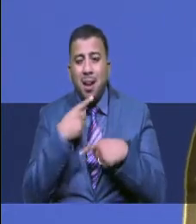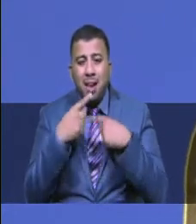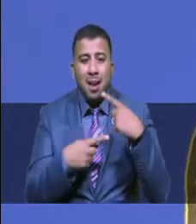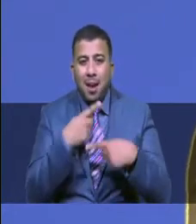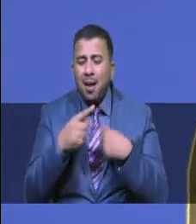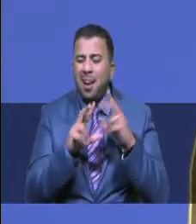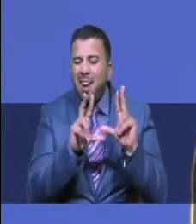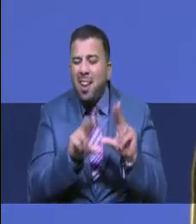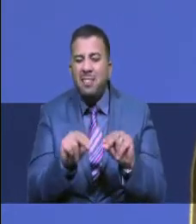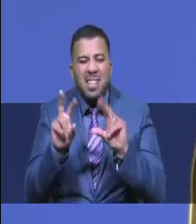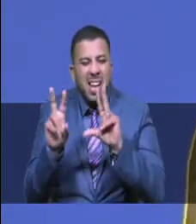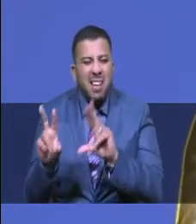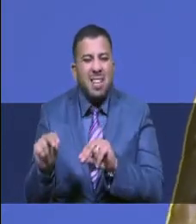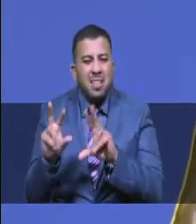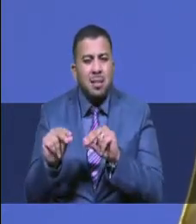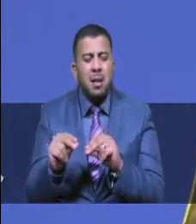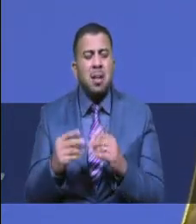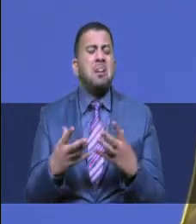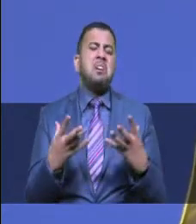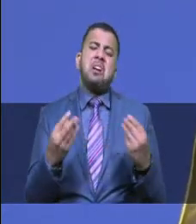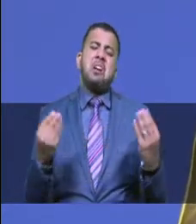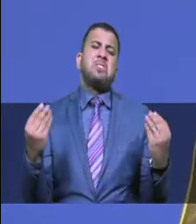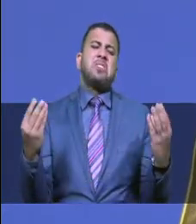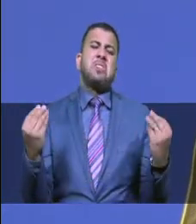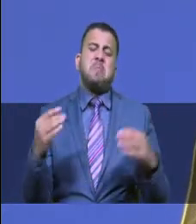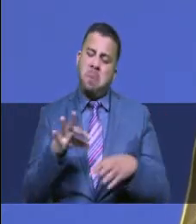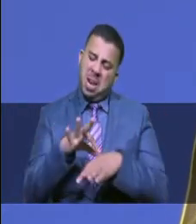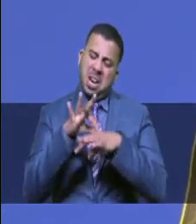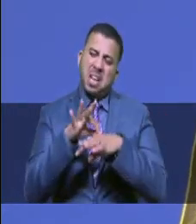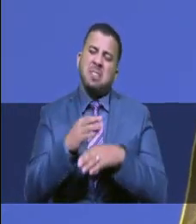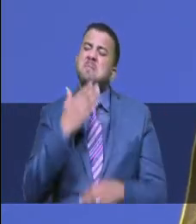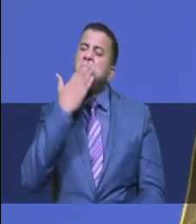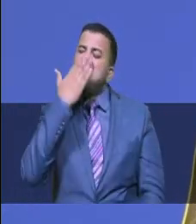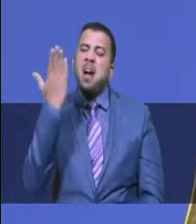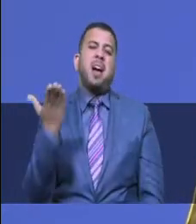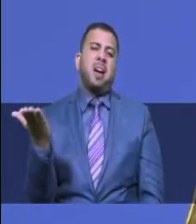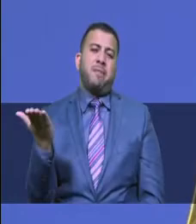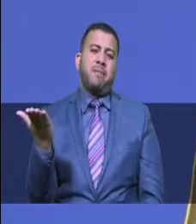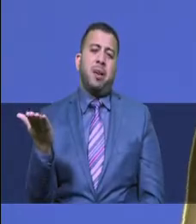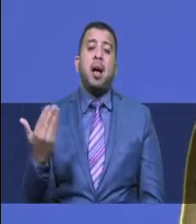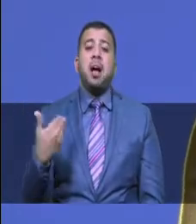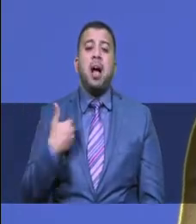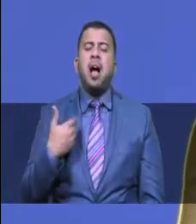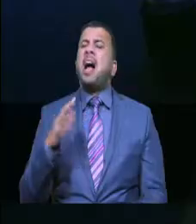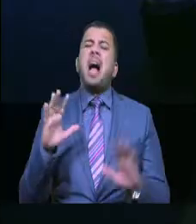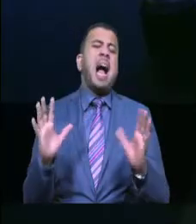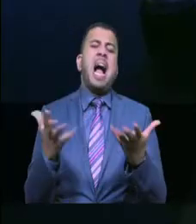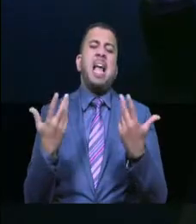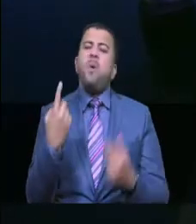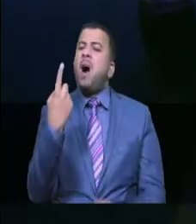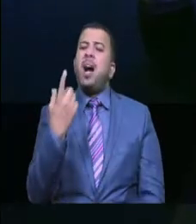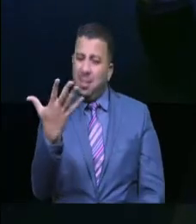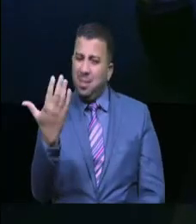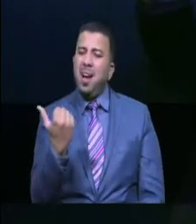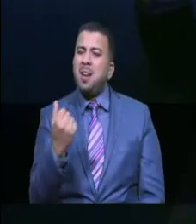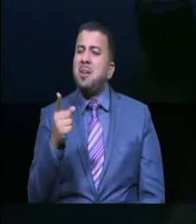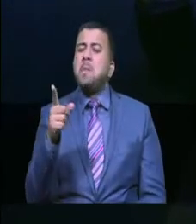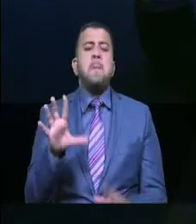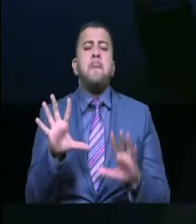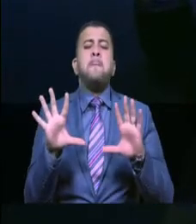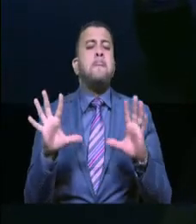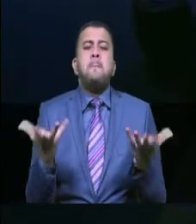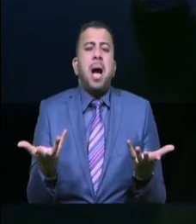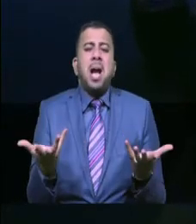الذي كثير من الناس لا يعرفه. لو قلنا لأي واحد الآن ما هي